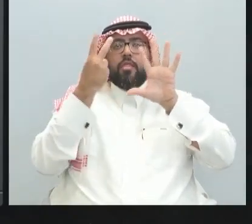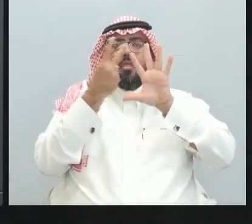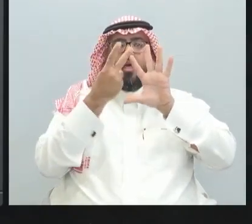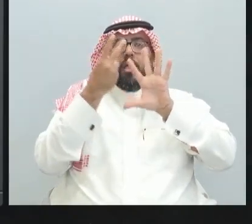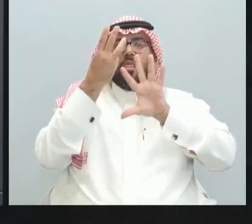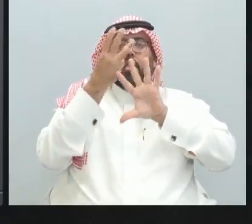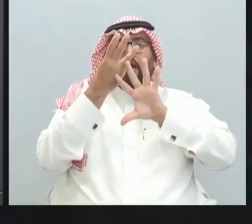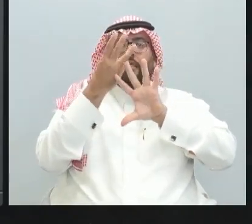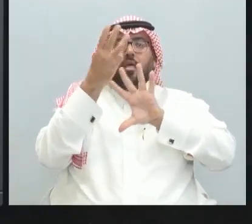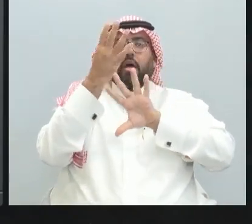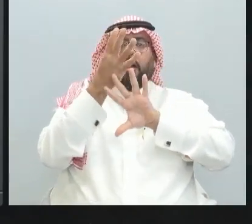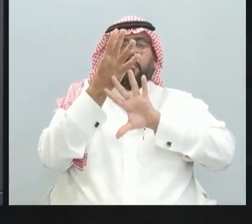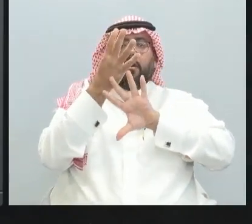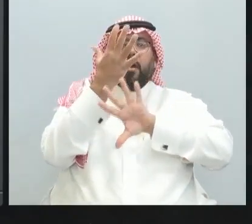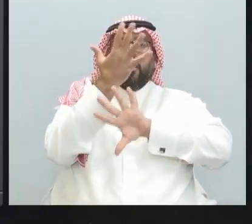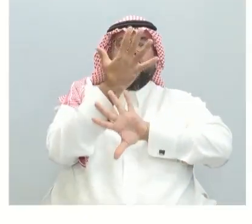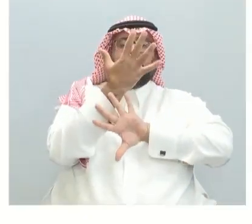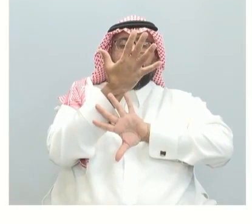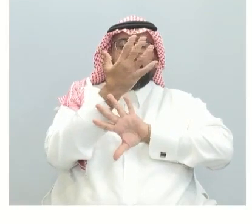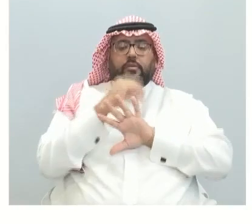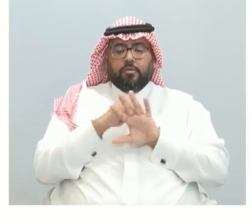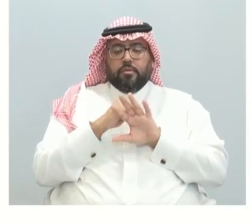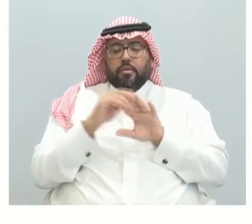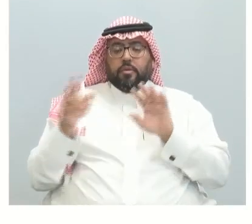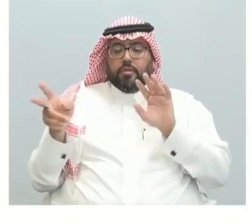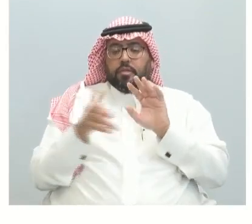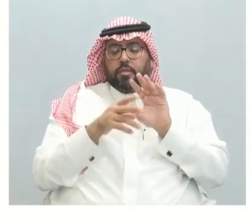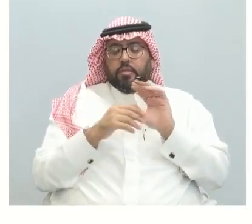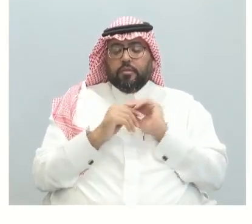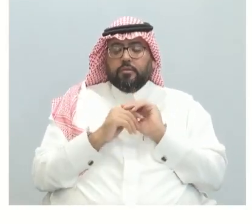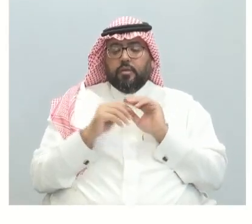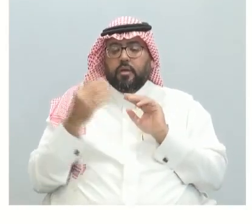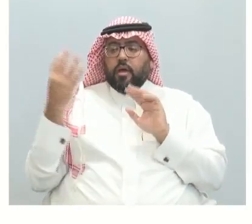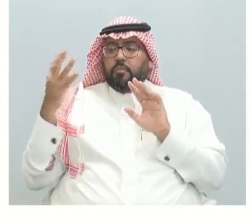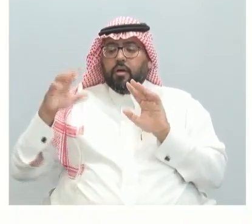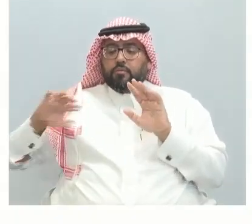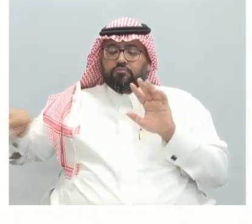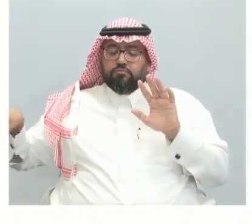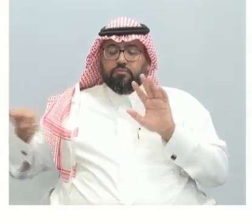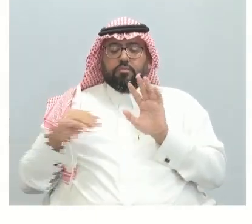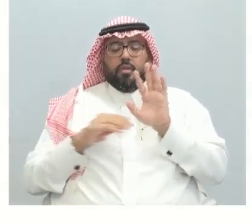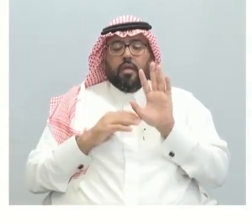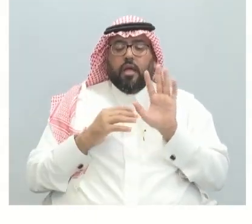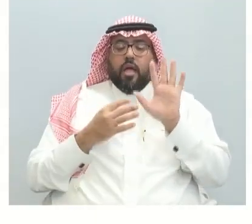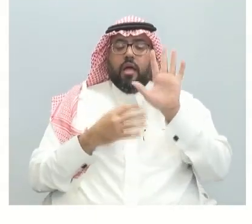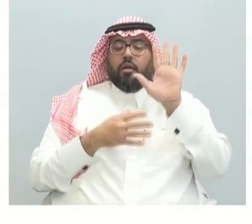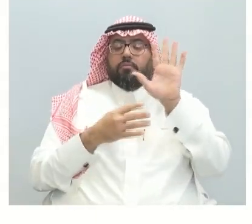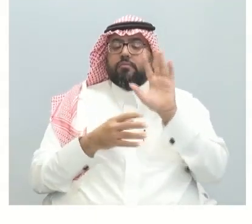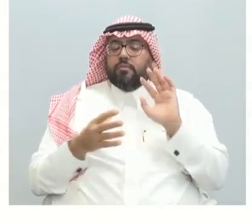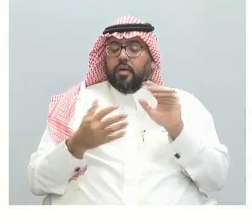اربعه خمسه اذا ناتج طرح 9 ناقص اربعه يساوي خمسه